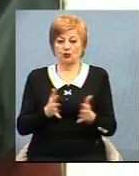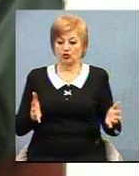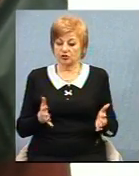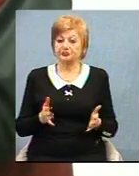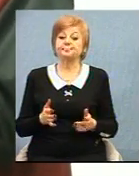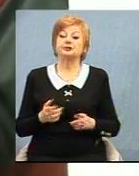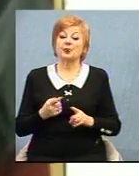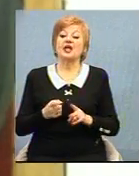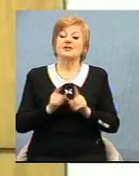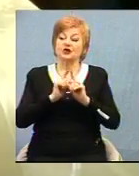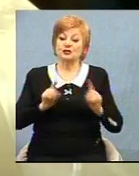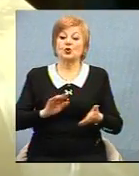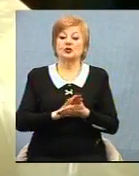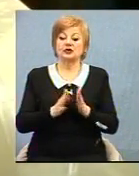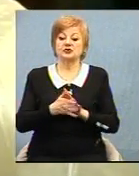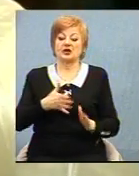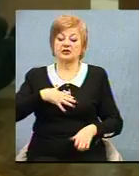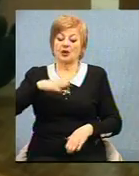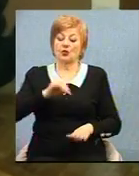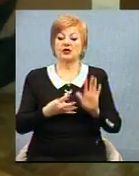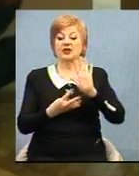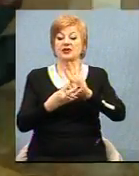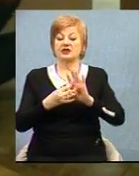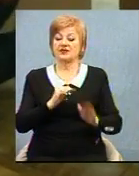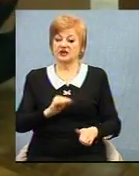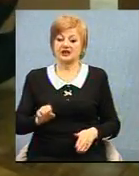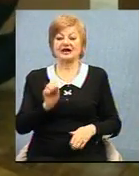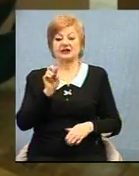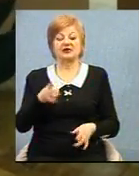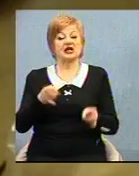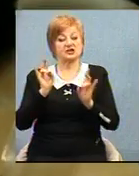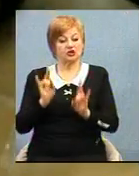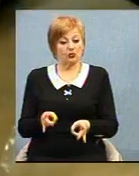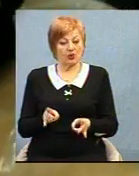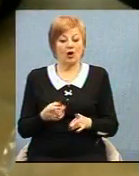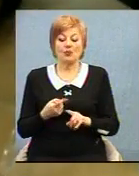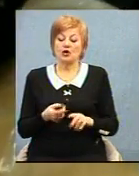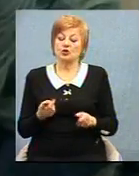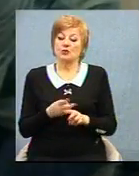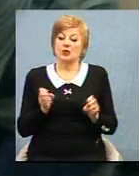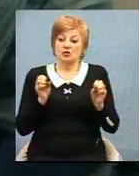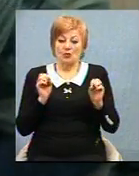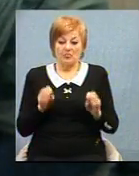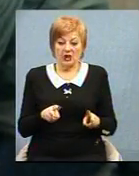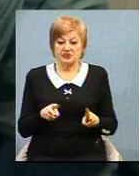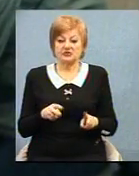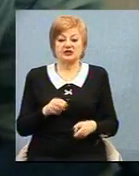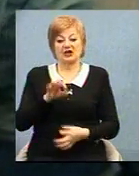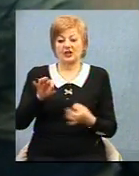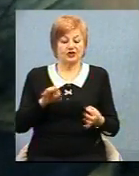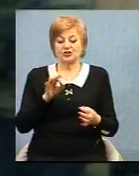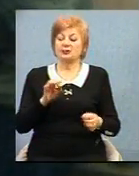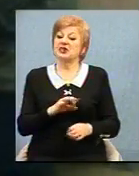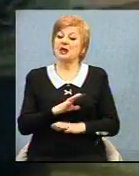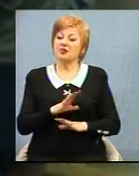року під час надзвичайних ситуацій загинули 9 дітей, 12 травмувалися. Тож основи безпеки життєдіяльності ніколи не бувають зайвими. Аби